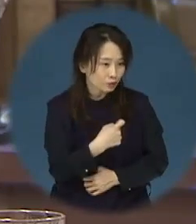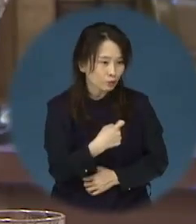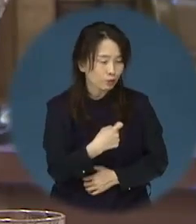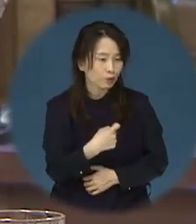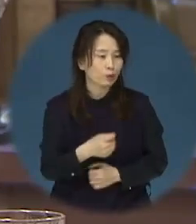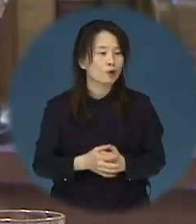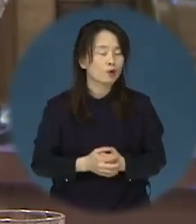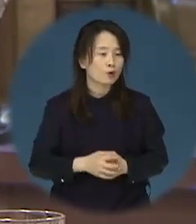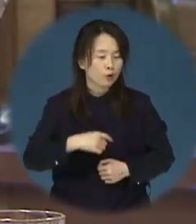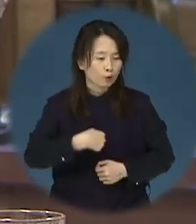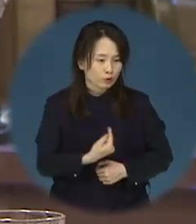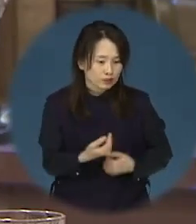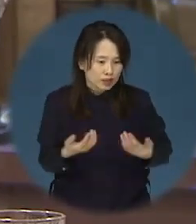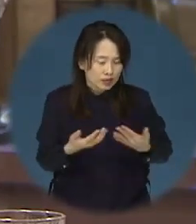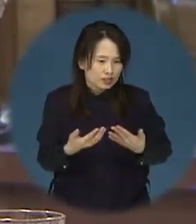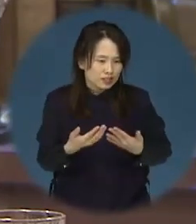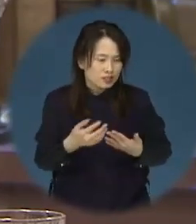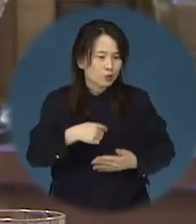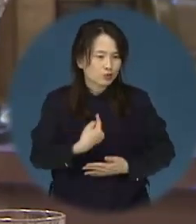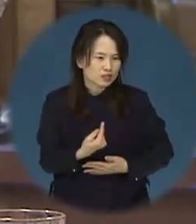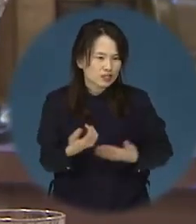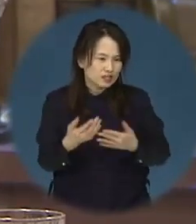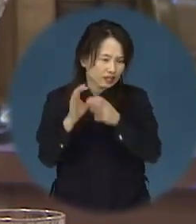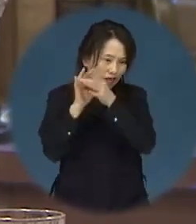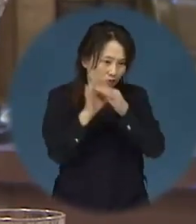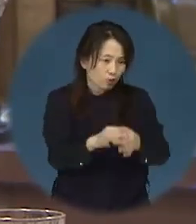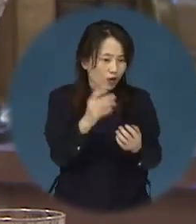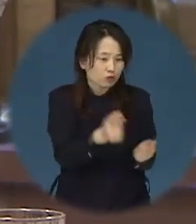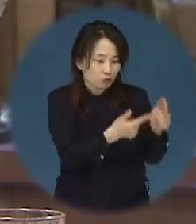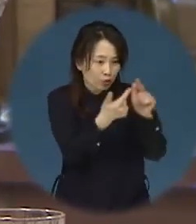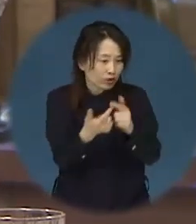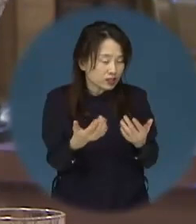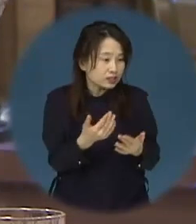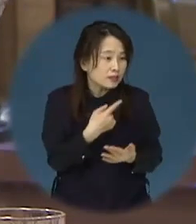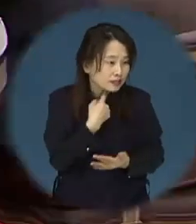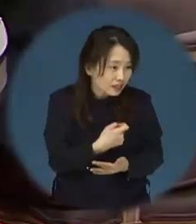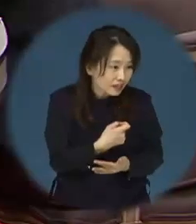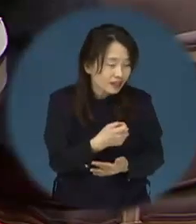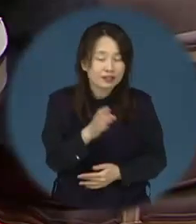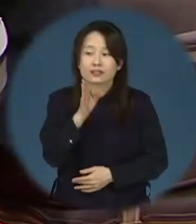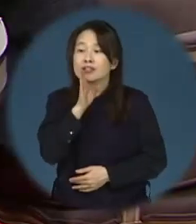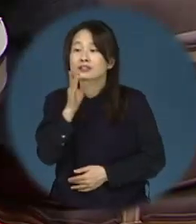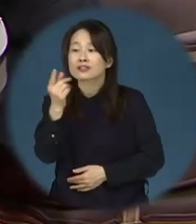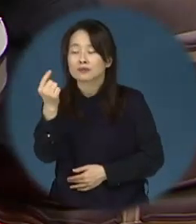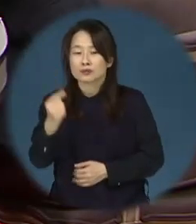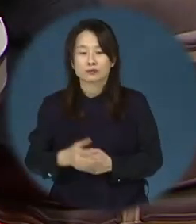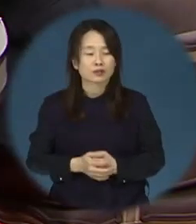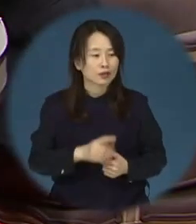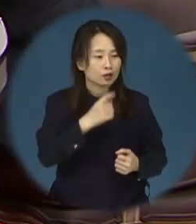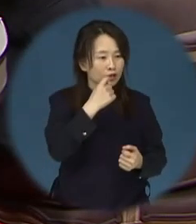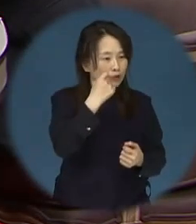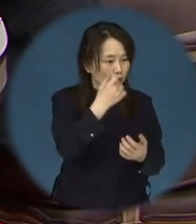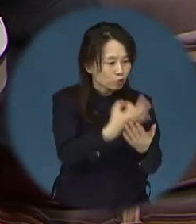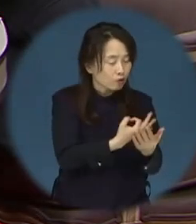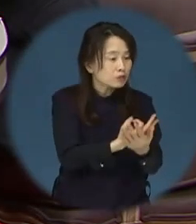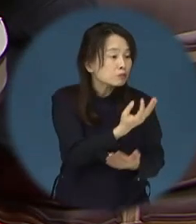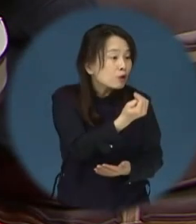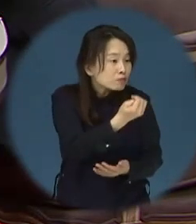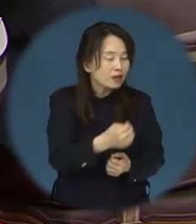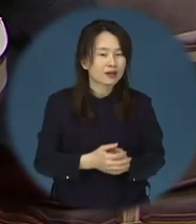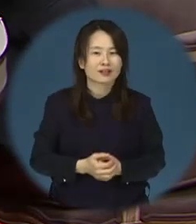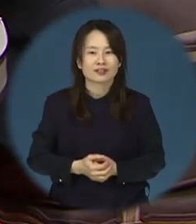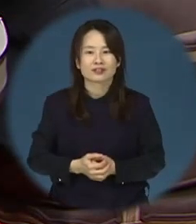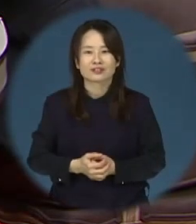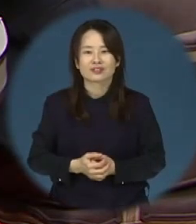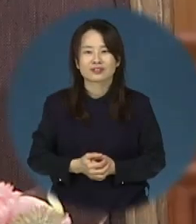상근 의사로 유일하게 근무를 시작하신 거 아니에요? 네네. 월급이 네. 얼마였습니까? 아 그때는 뭐 일단 제가 많이 받으면 밑에 사람도 많이 줘야